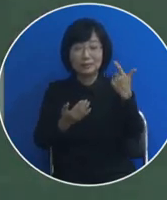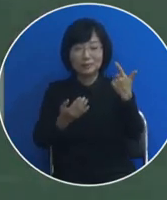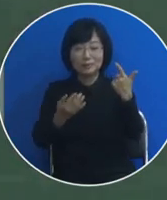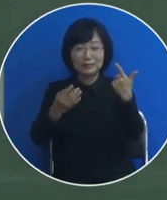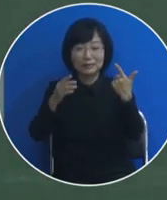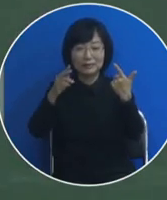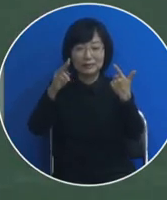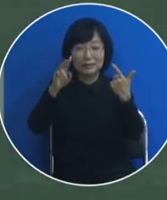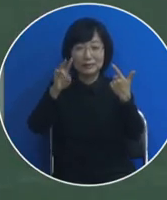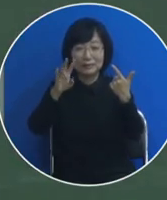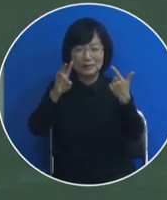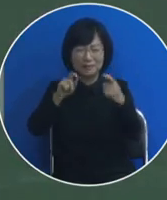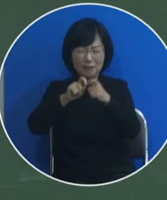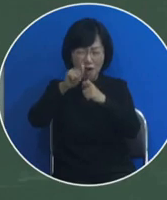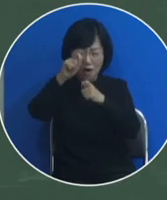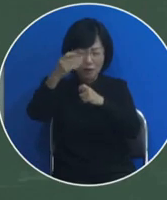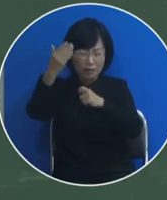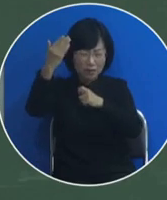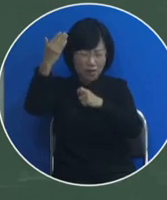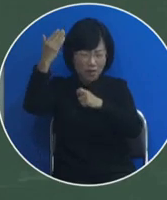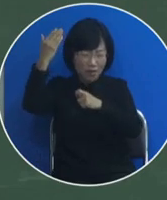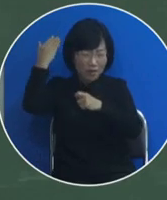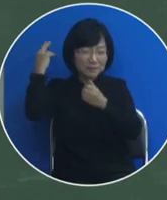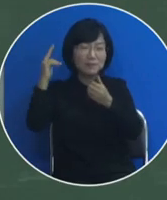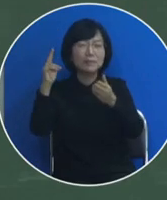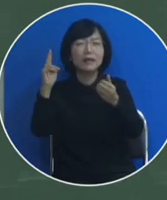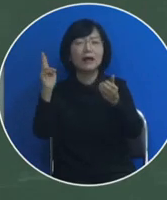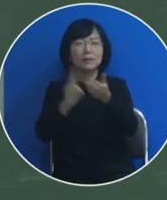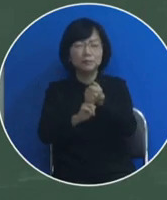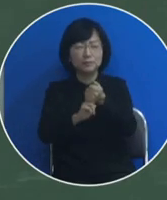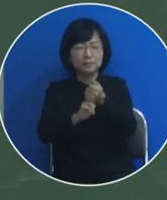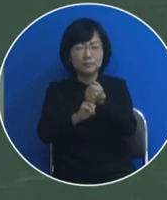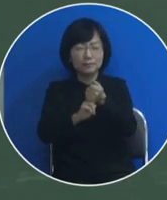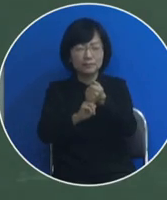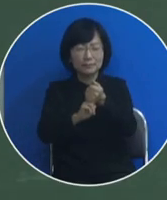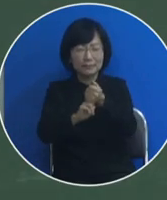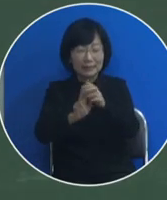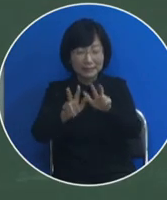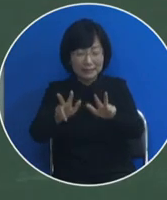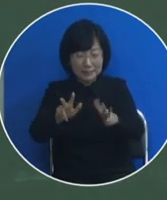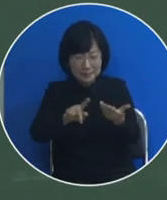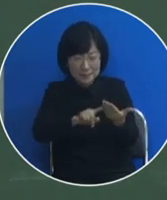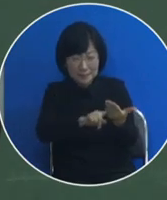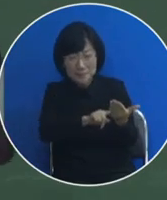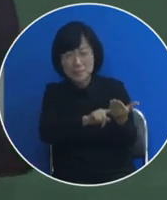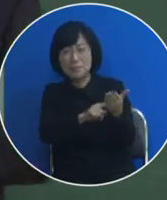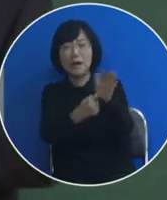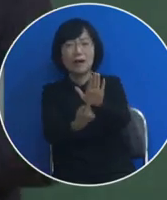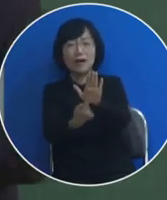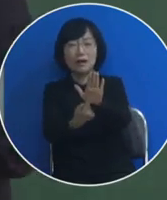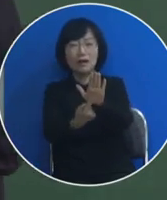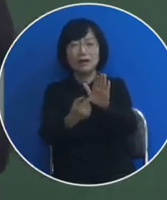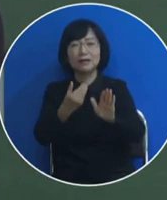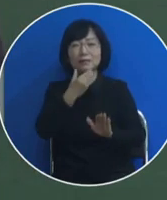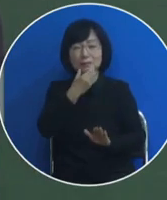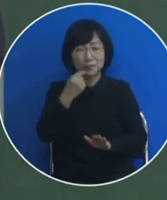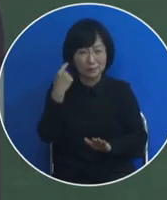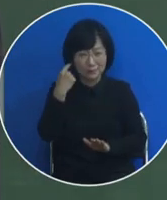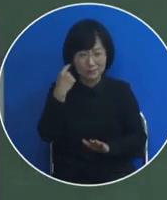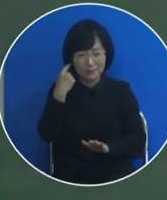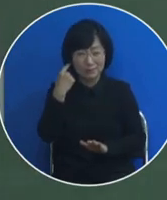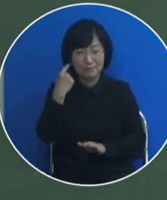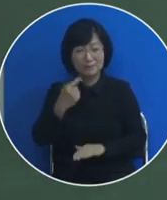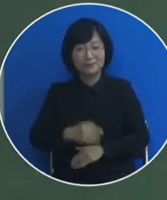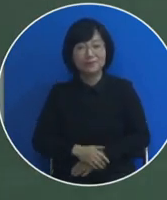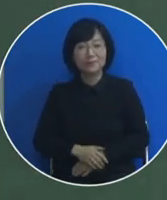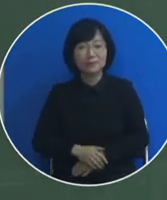전에 감추어졌다가 이제 나타나신 바 된 복음이다. 그래서. Romans 16 verse 25, what was hidden from long ages past, the gospel that is now being revealed.